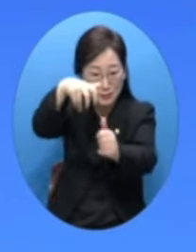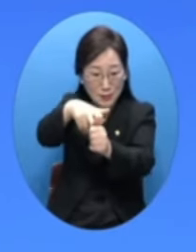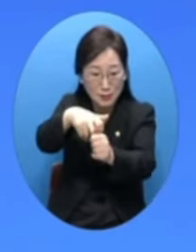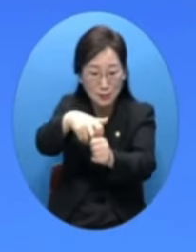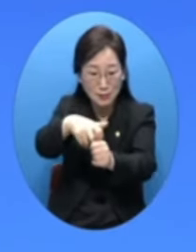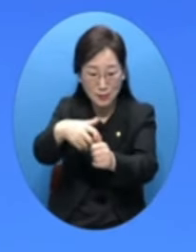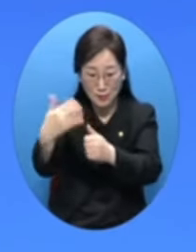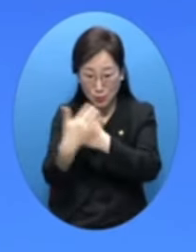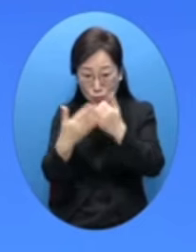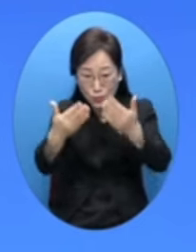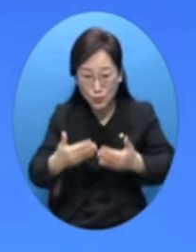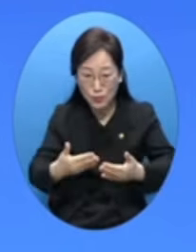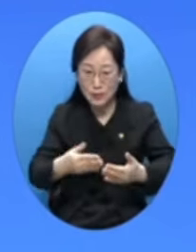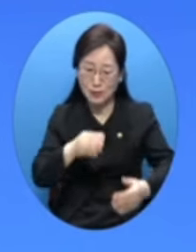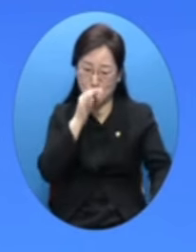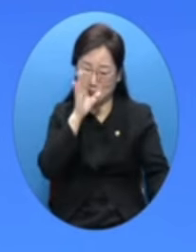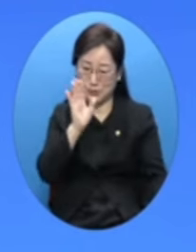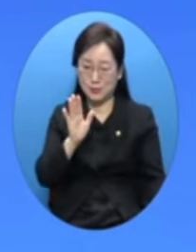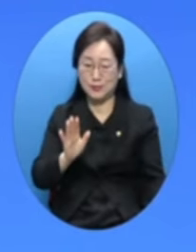보살펴줘야 되기 때문에